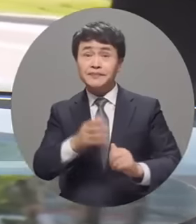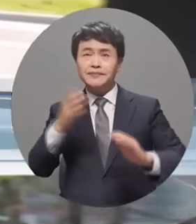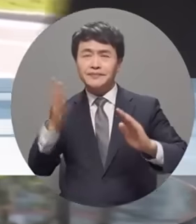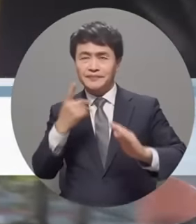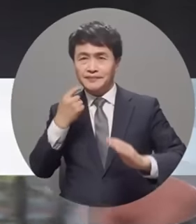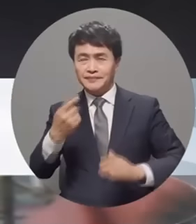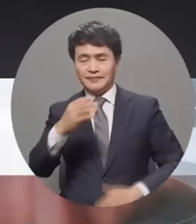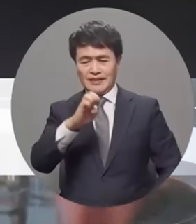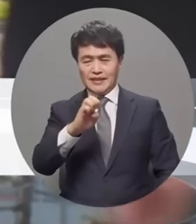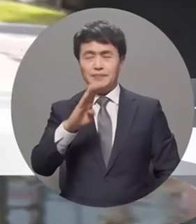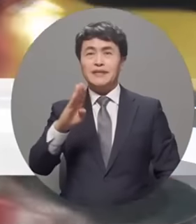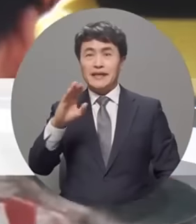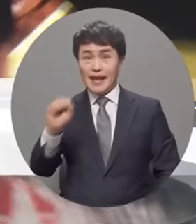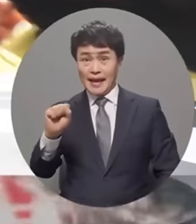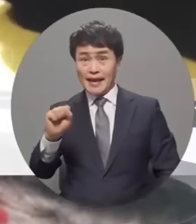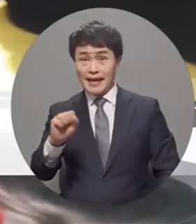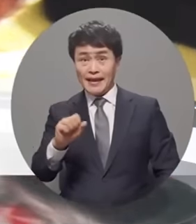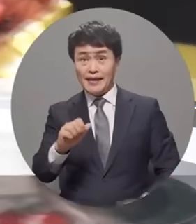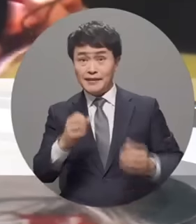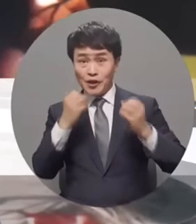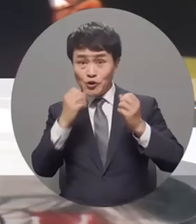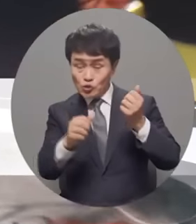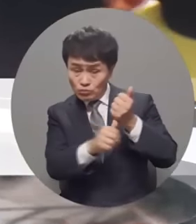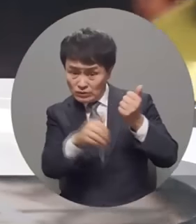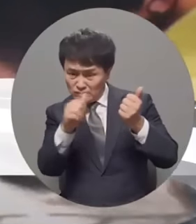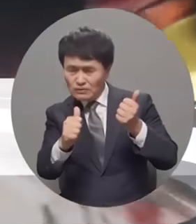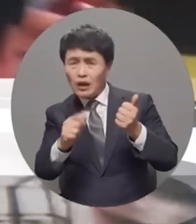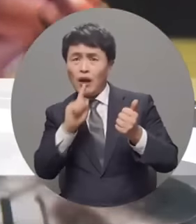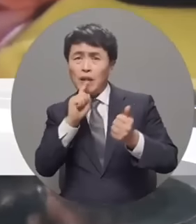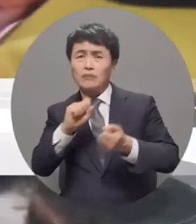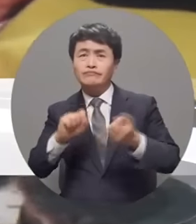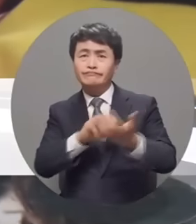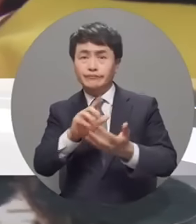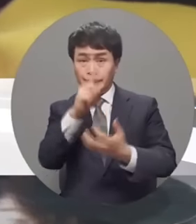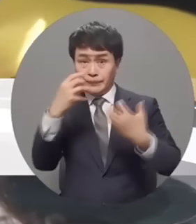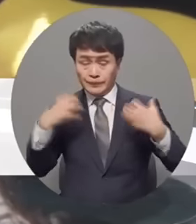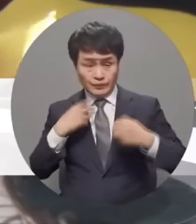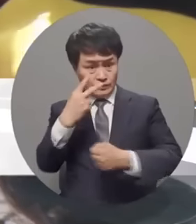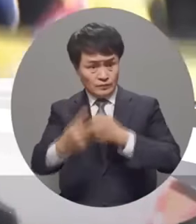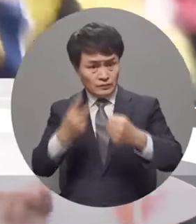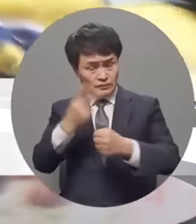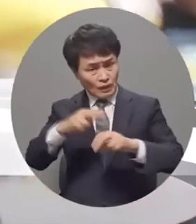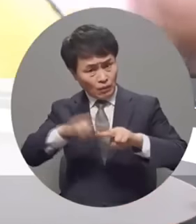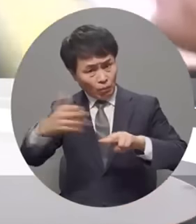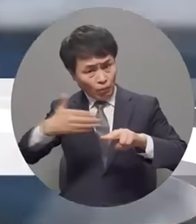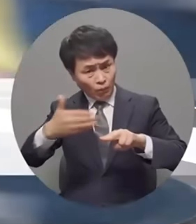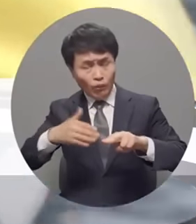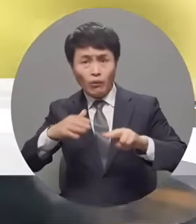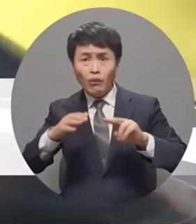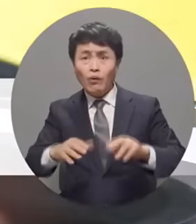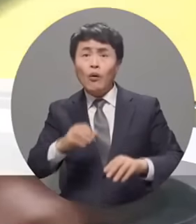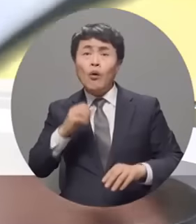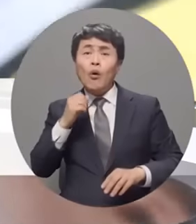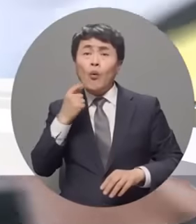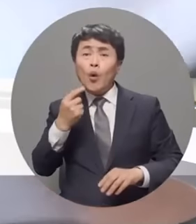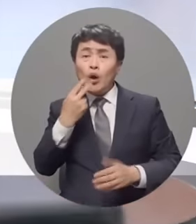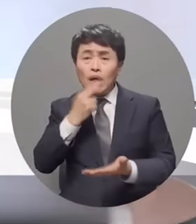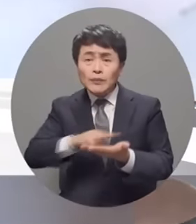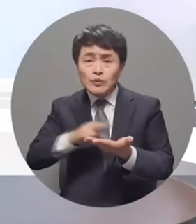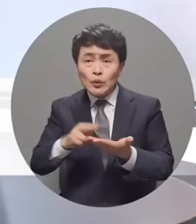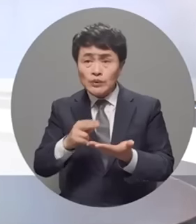공영방송 EBS의 신임 부사장도 구설에 올라 있습니다. 현 정부 들어 2년 넘게 비어있던 자리에 월간조선 편집장